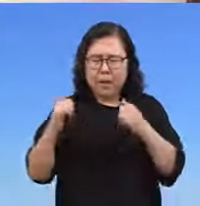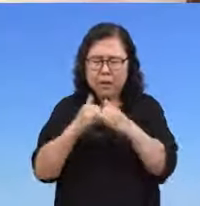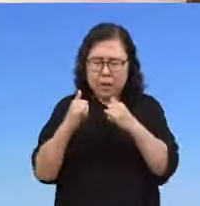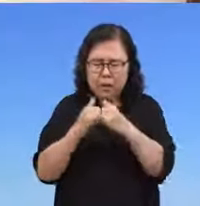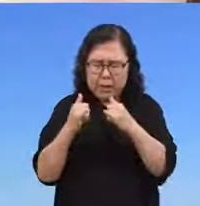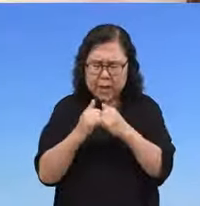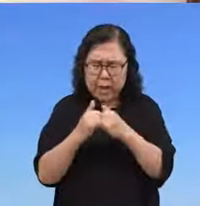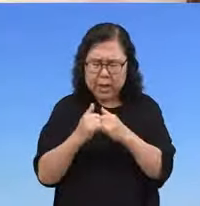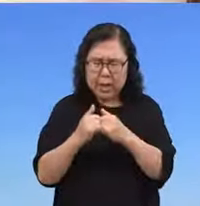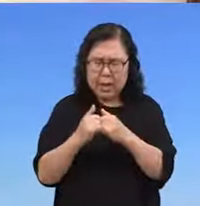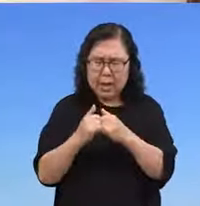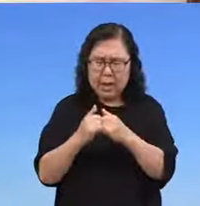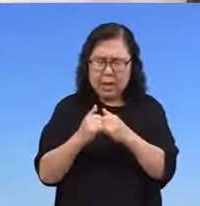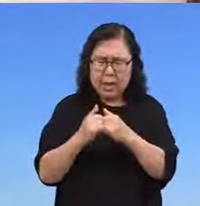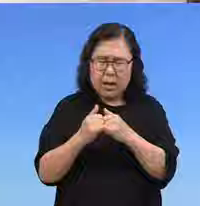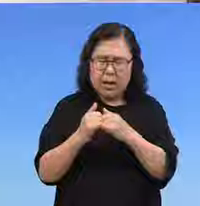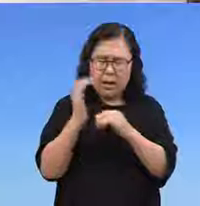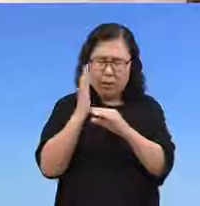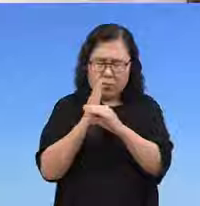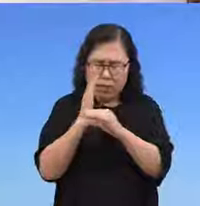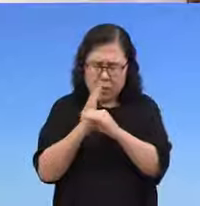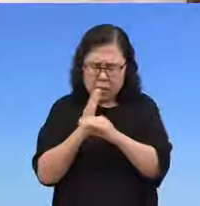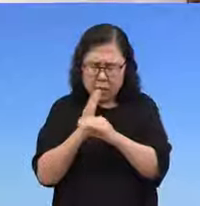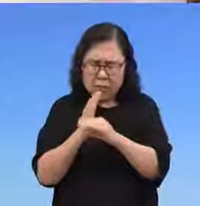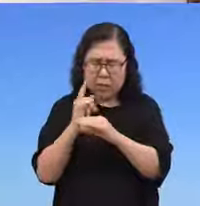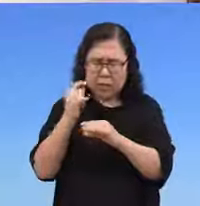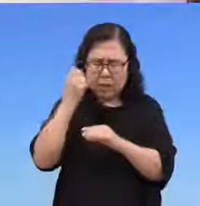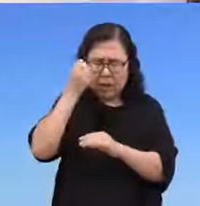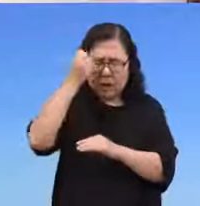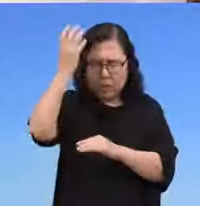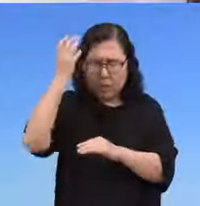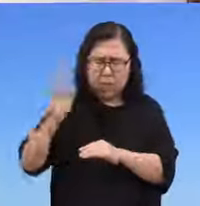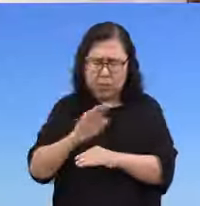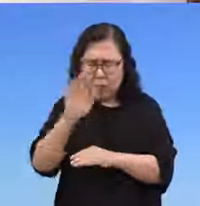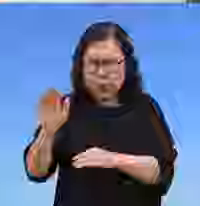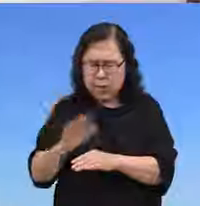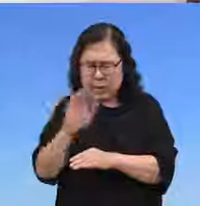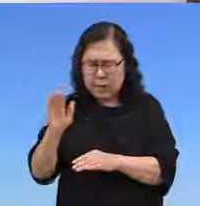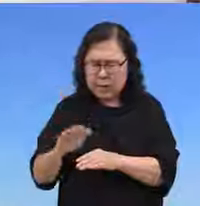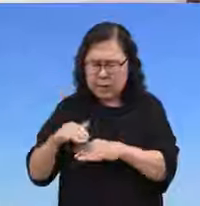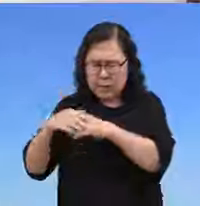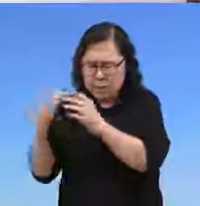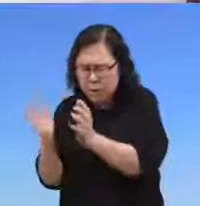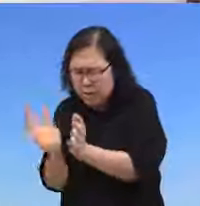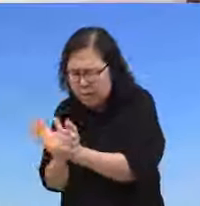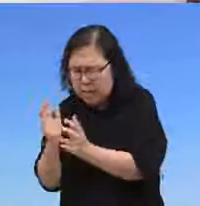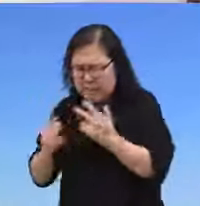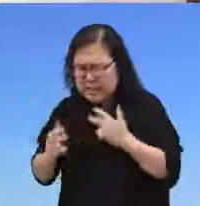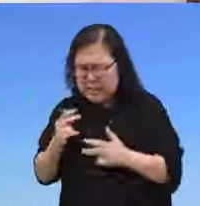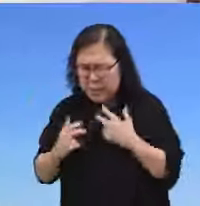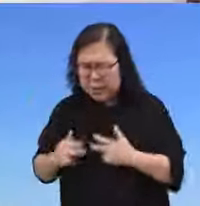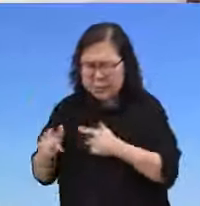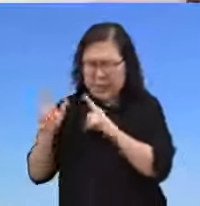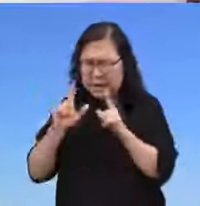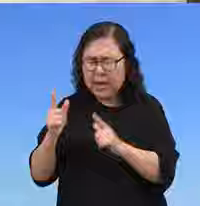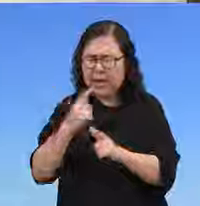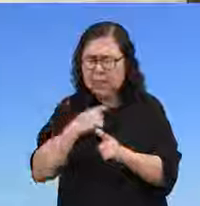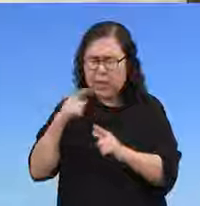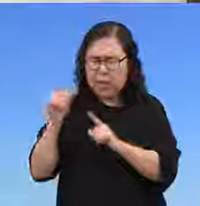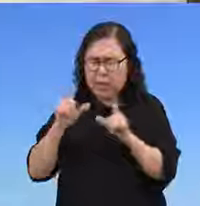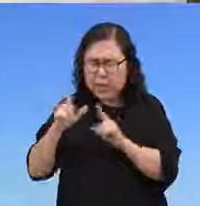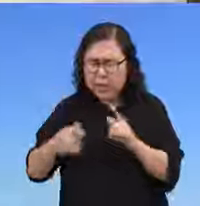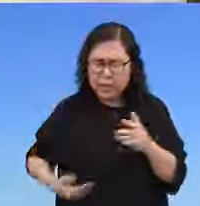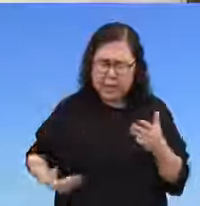전쟁 중임에도 불구하고 그런 것들을 망각해버리고 그저 우리끼리 즐기고 살았던 것들을 회개하기를